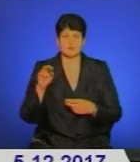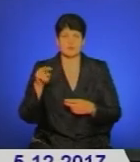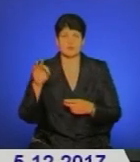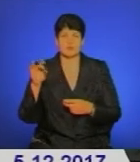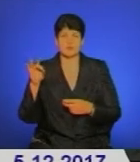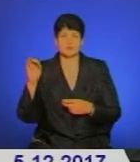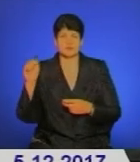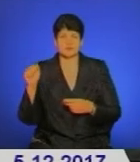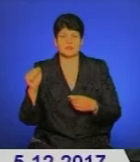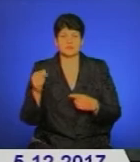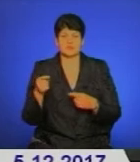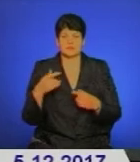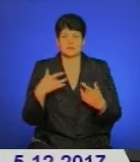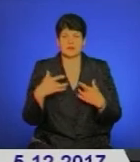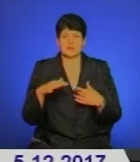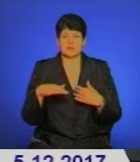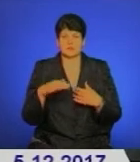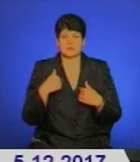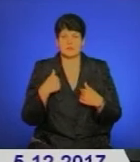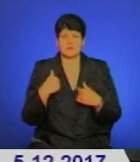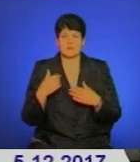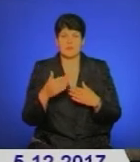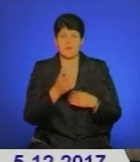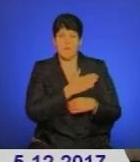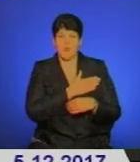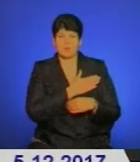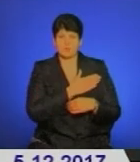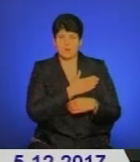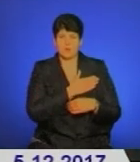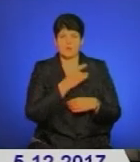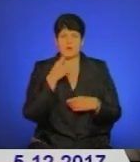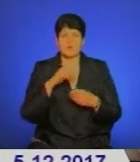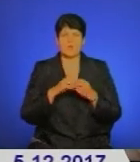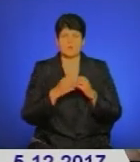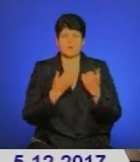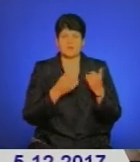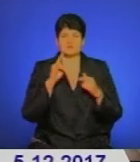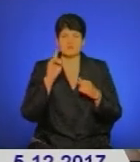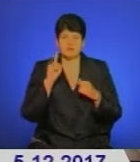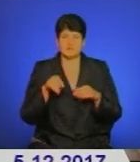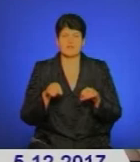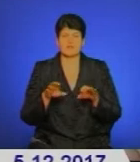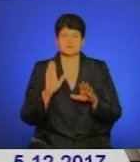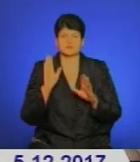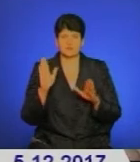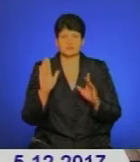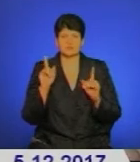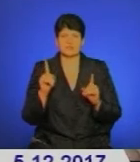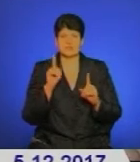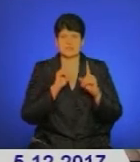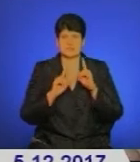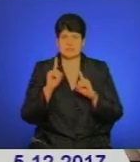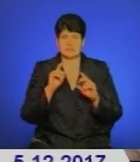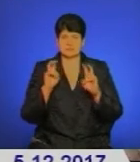в Тернополі на театральному майдані. Він мене похолопав по плечі, вашу проблему знає, ми її вирішимо. Оце буде засідання сесії,